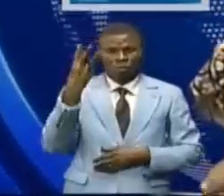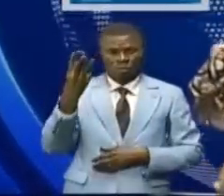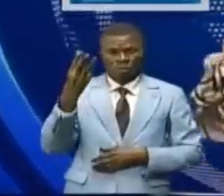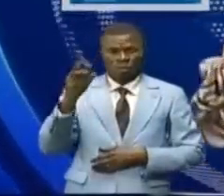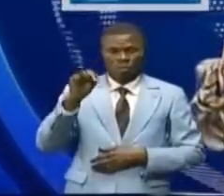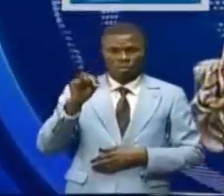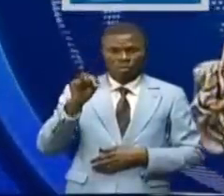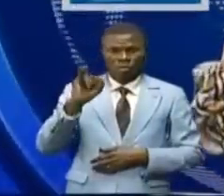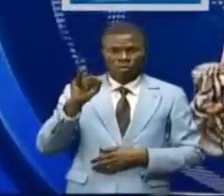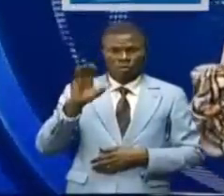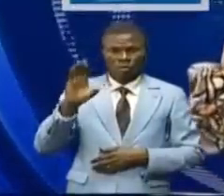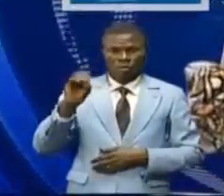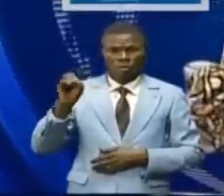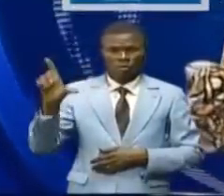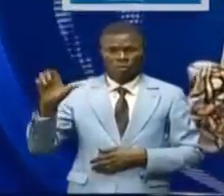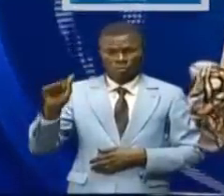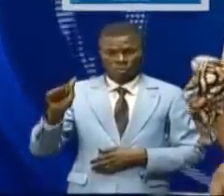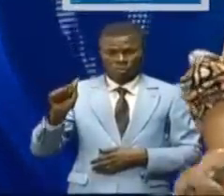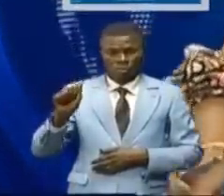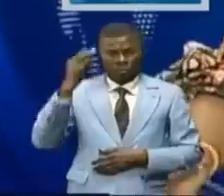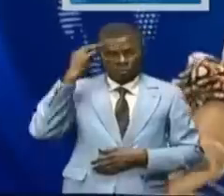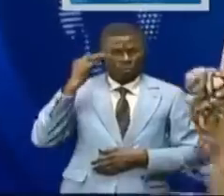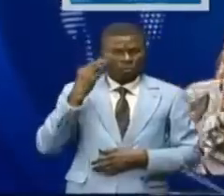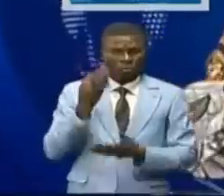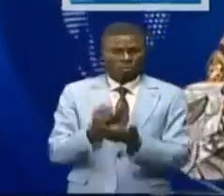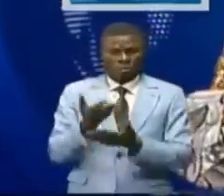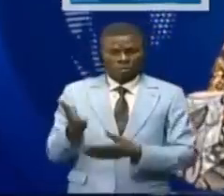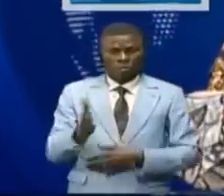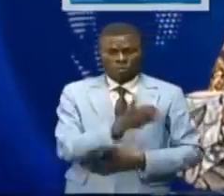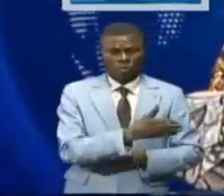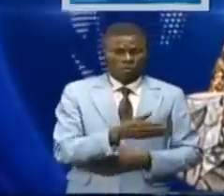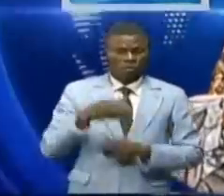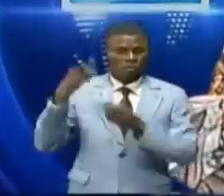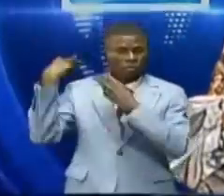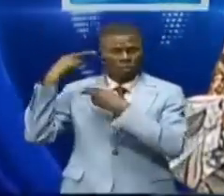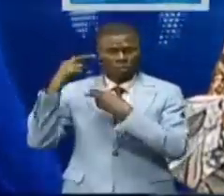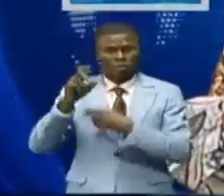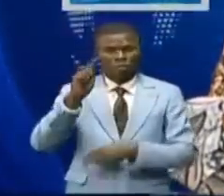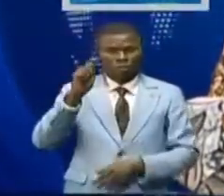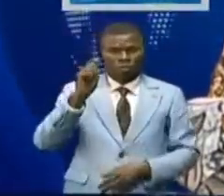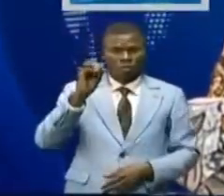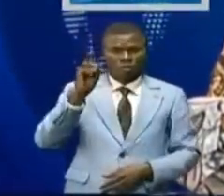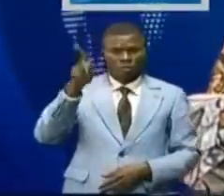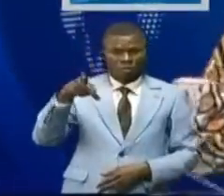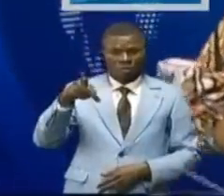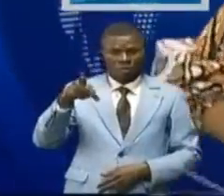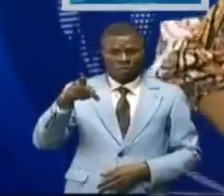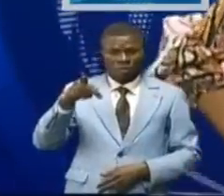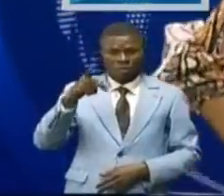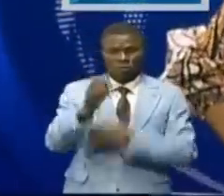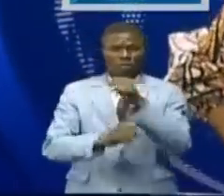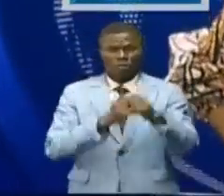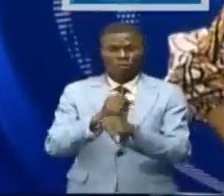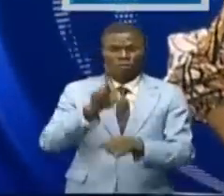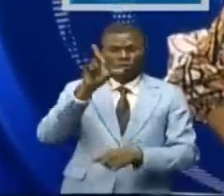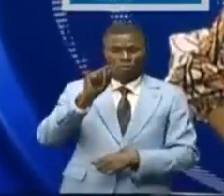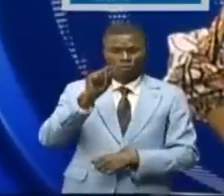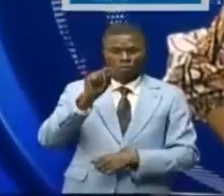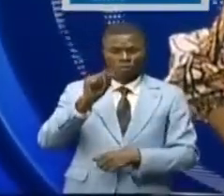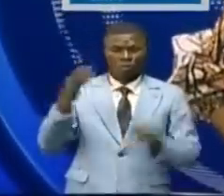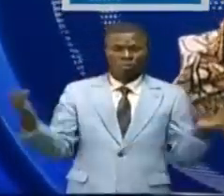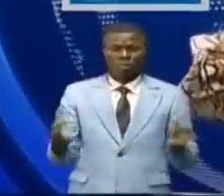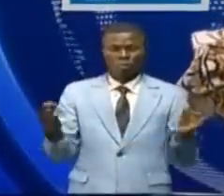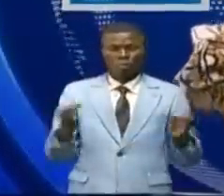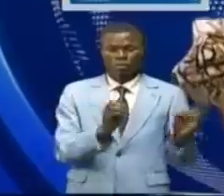Nicolas Kazadi Kadimanzouji. La radio Top Congo FM a soufflé sur sa 20e bougie. Les